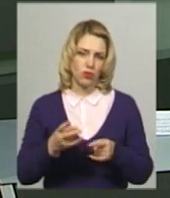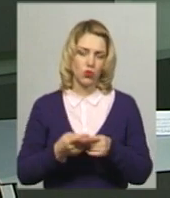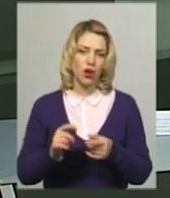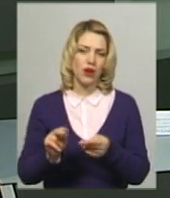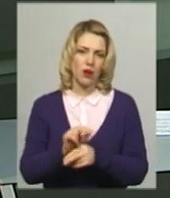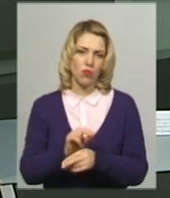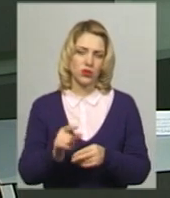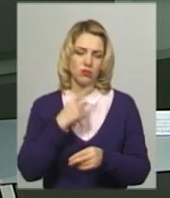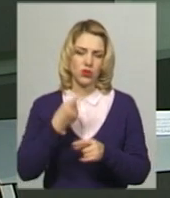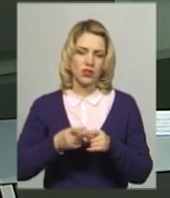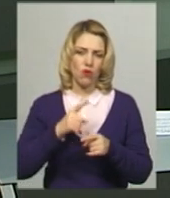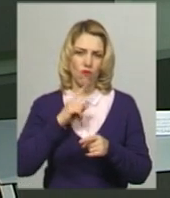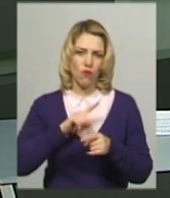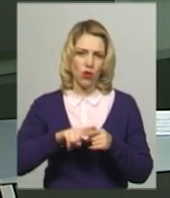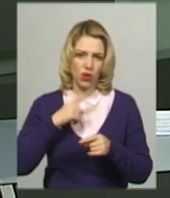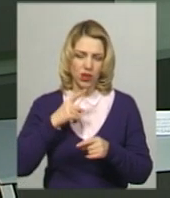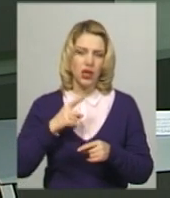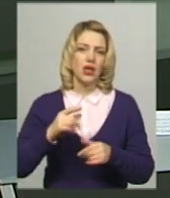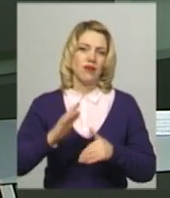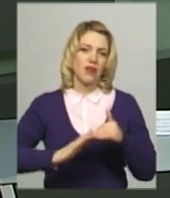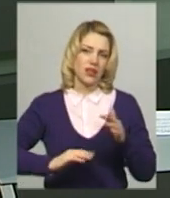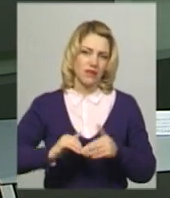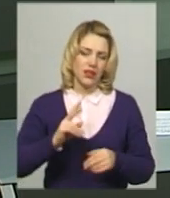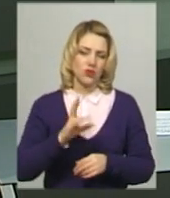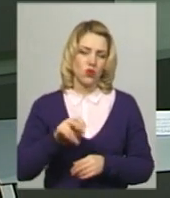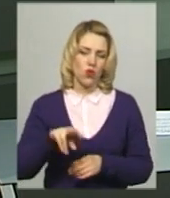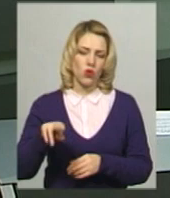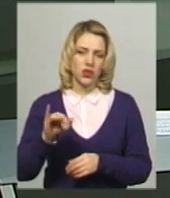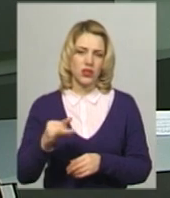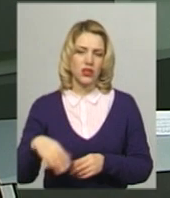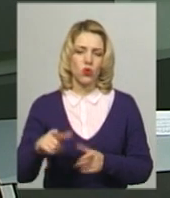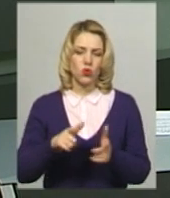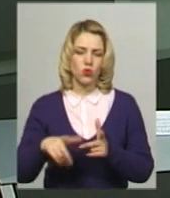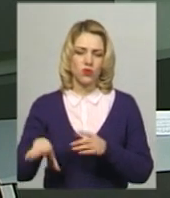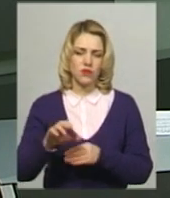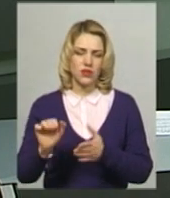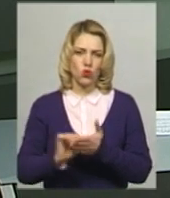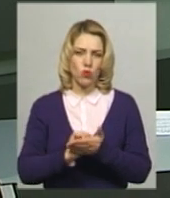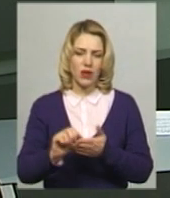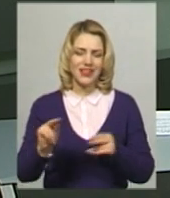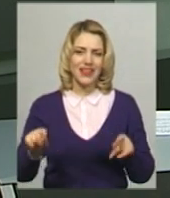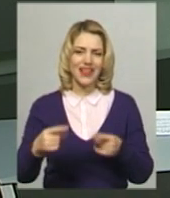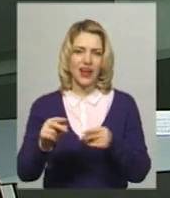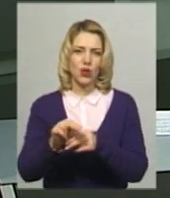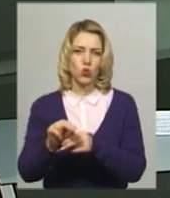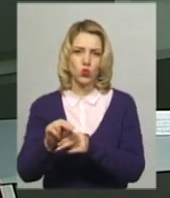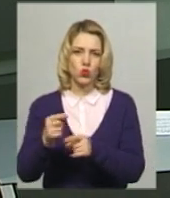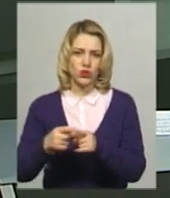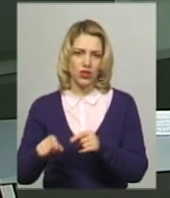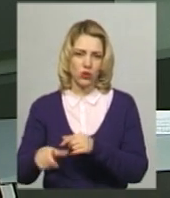фахівець служби автодоріг області Наталія Колодій. За її словами, готові усі документи на реконструкцію. Чекають